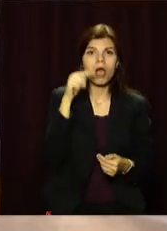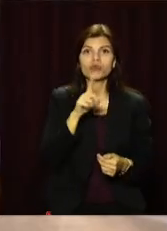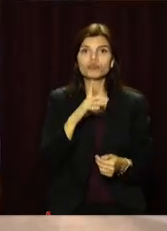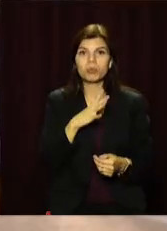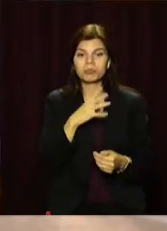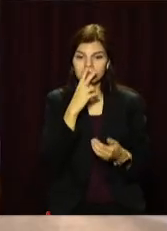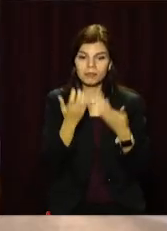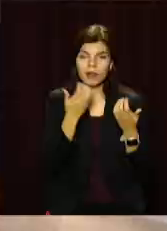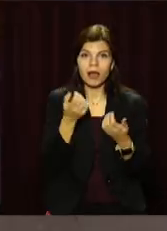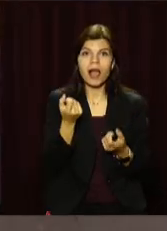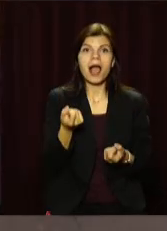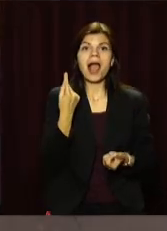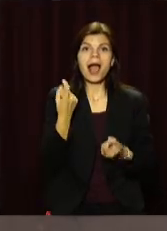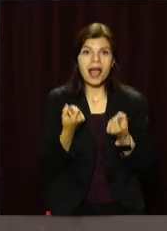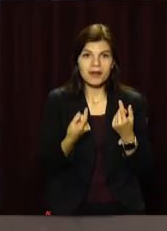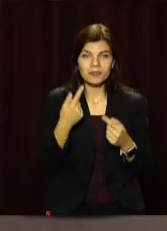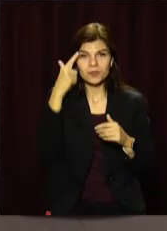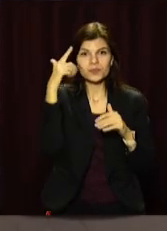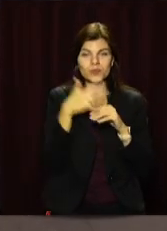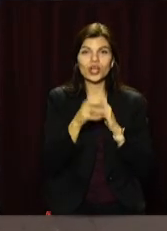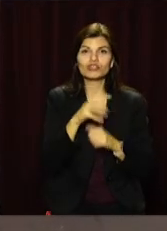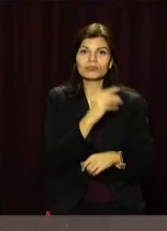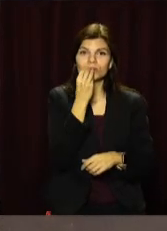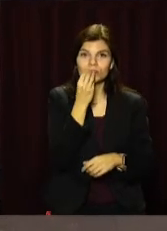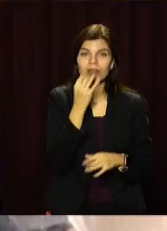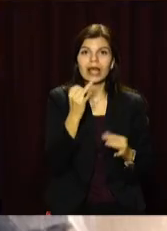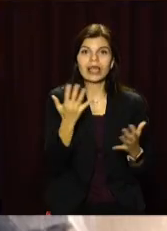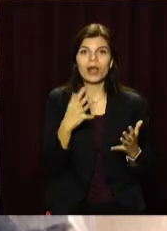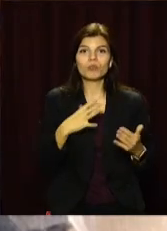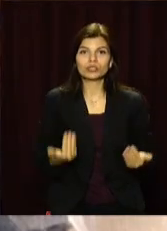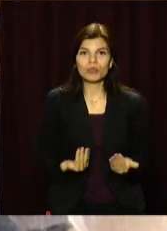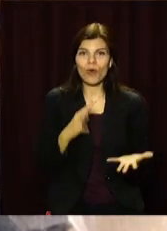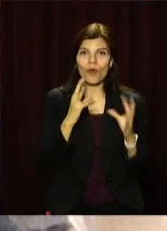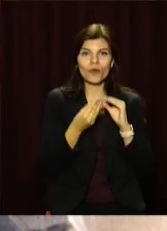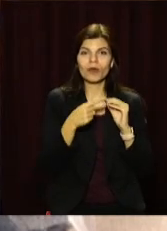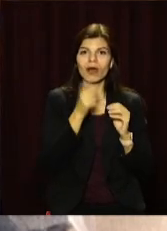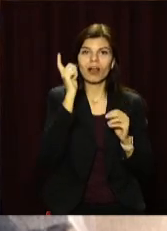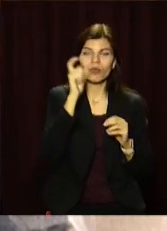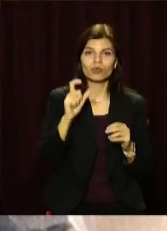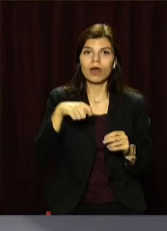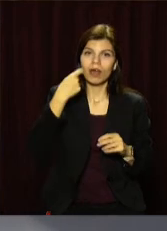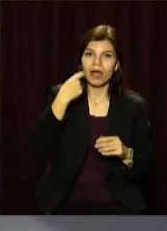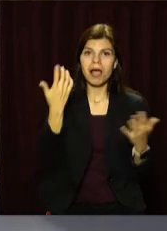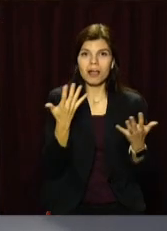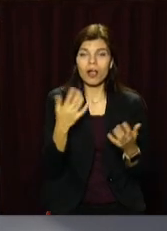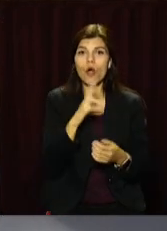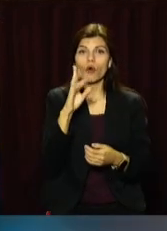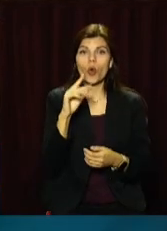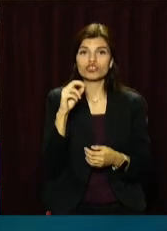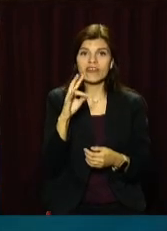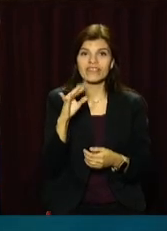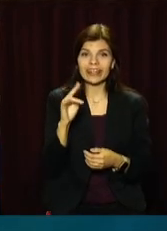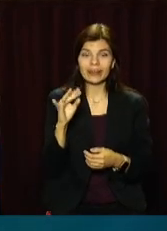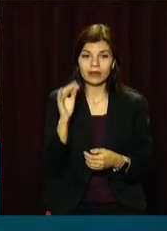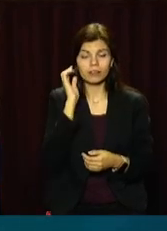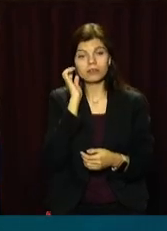Дослідивши залишки, можна зрозуміти, чим харчувалися та який спосіб життя вели стародавні люди. Вони були кочевниками, тому з собою вони